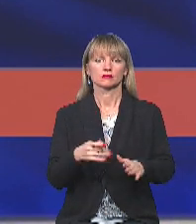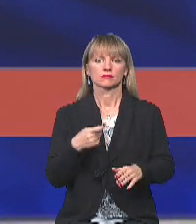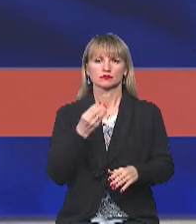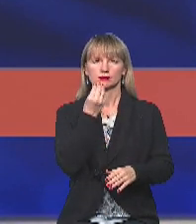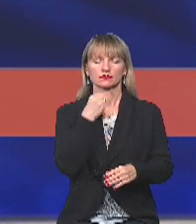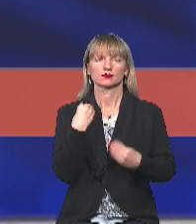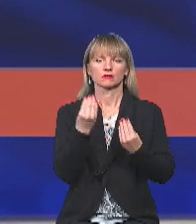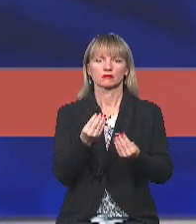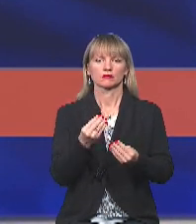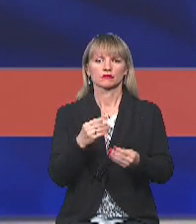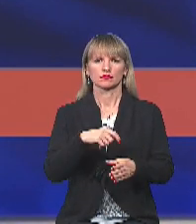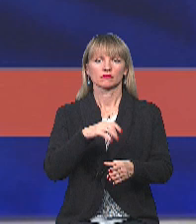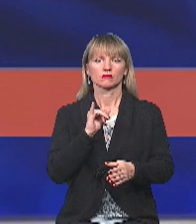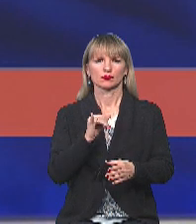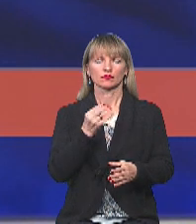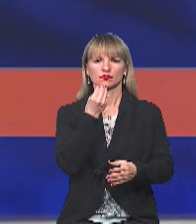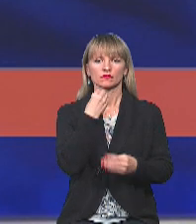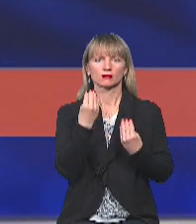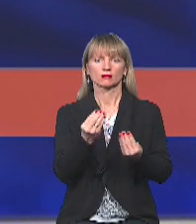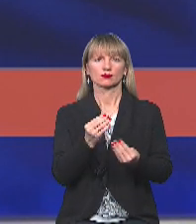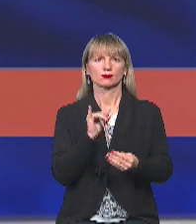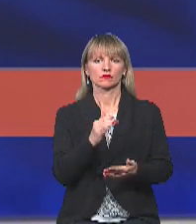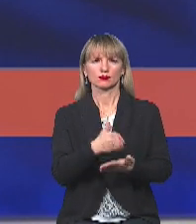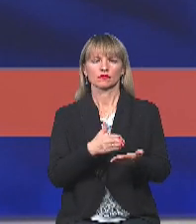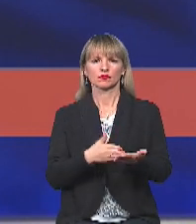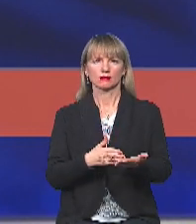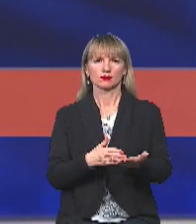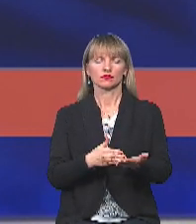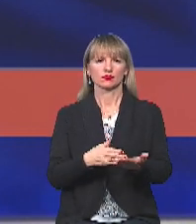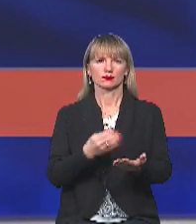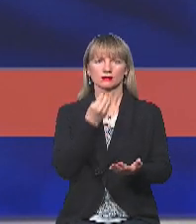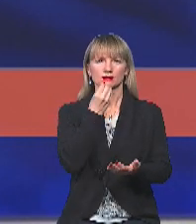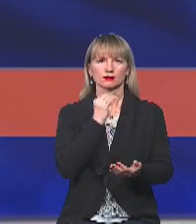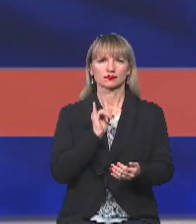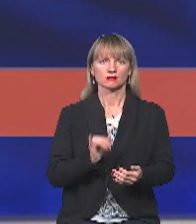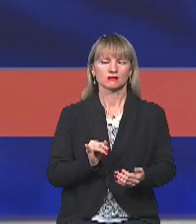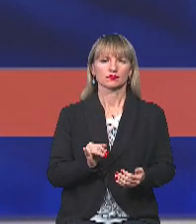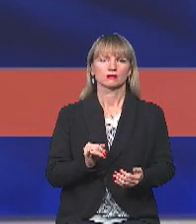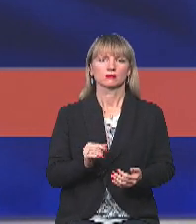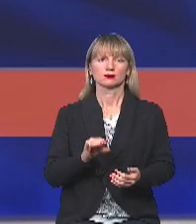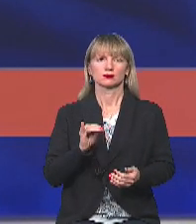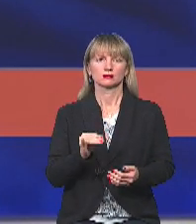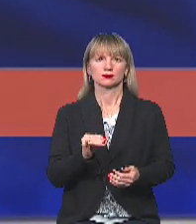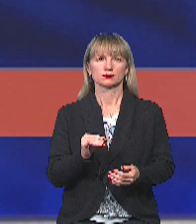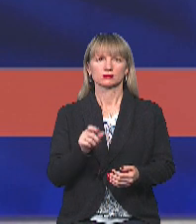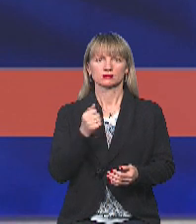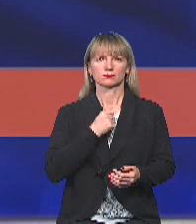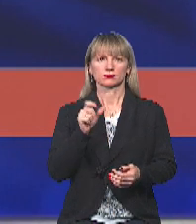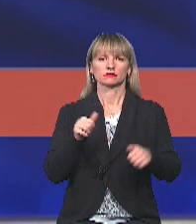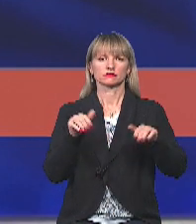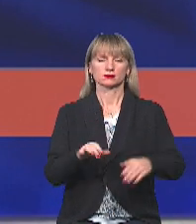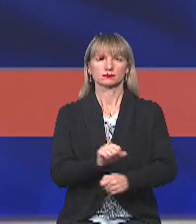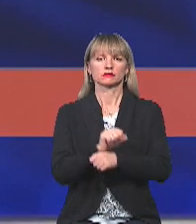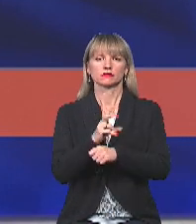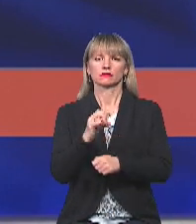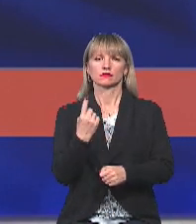реально давали якусь баланду, недобрий хліб, якщо його можна так назвати. І в'язні вирішили збунтуватися. Але не один